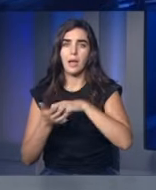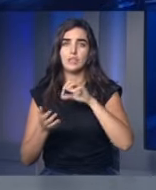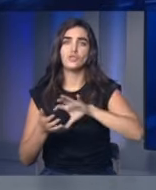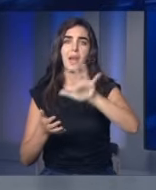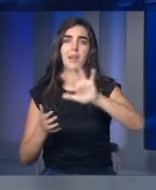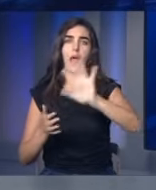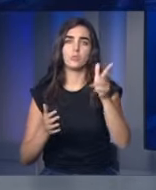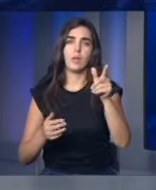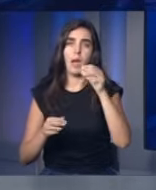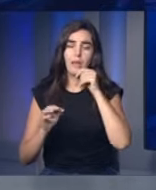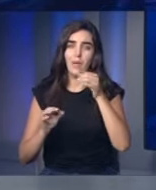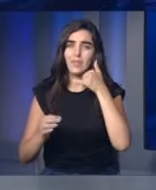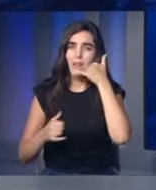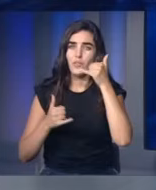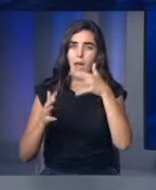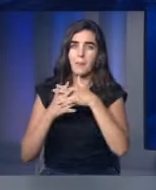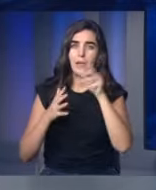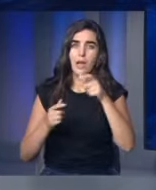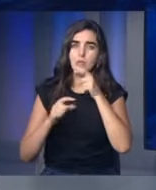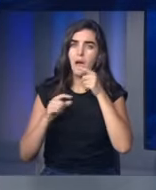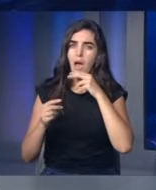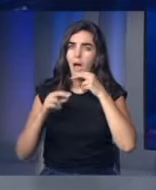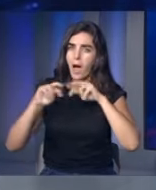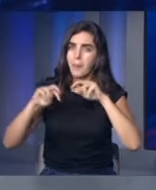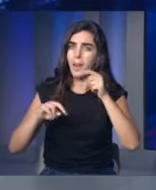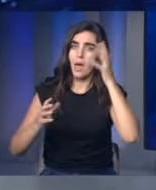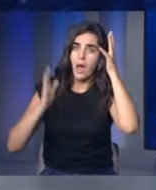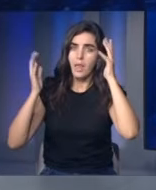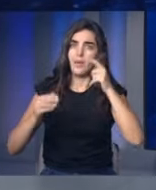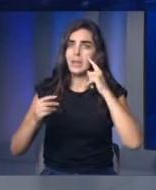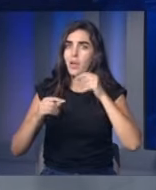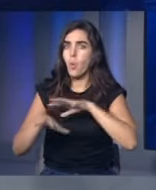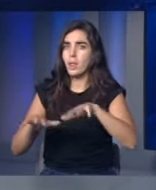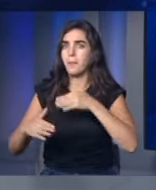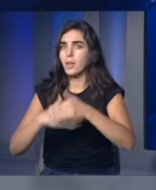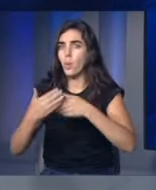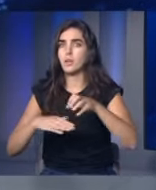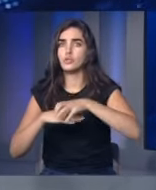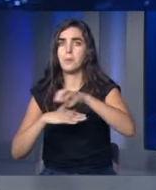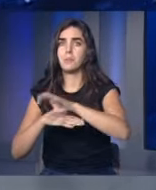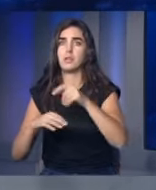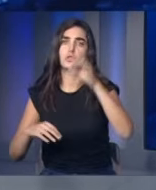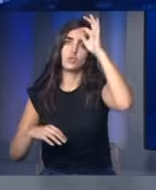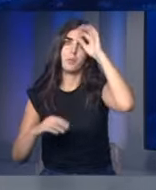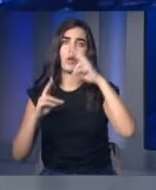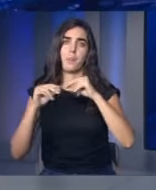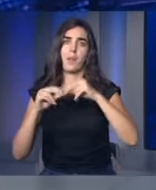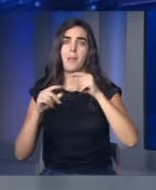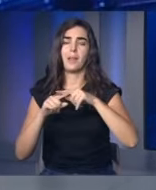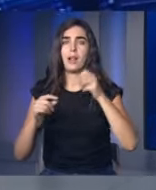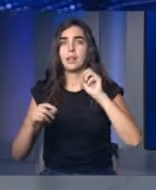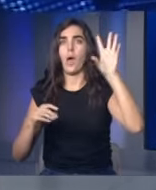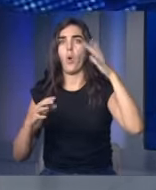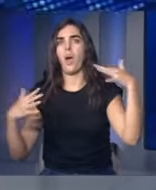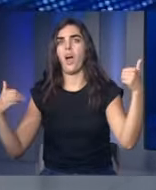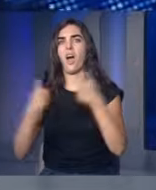من الموفد الامريكي الى منطقه الشرق الاوسط اموس اوكستين، الذي اعرب عن قلقه حيال تطورات الوضع على جبهه جنوب